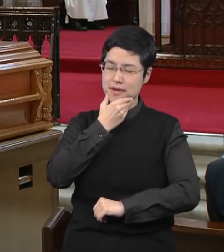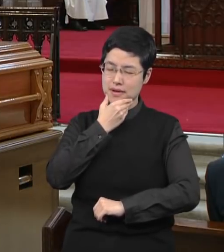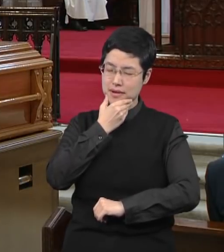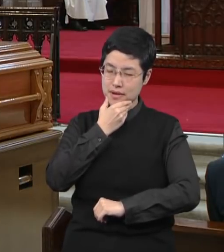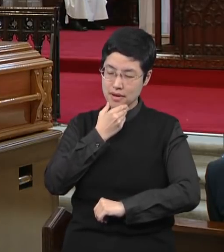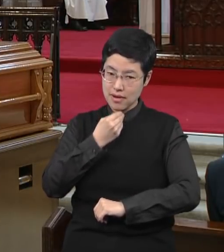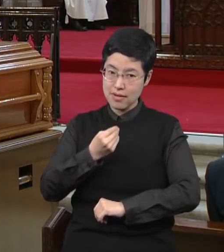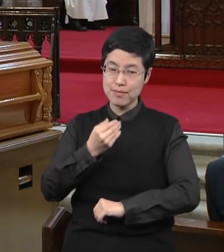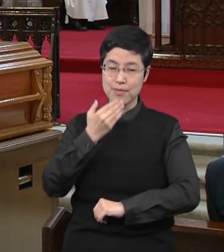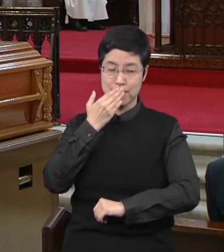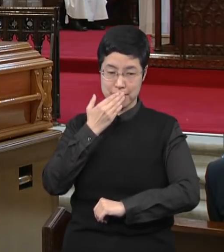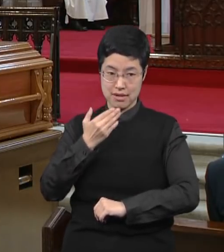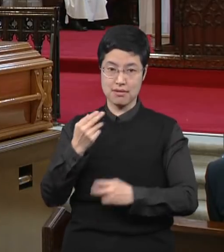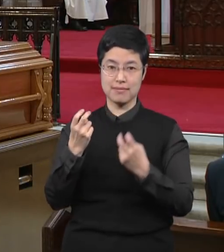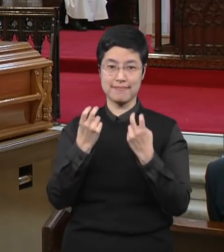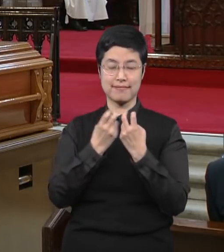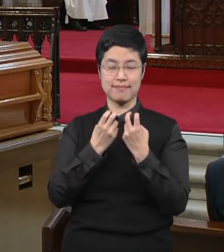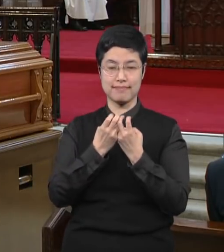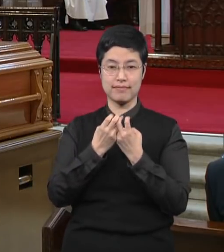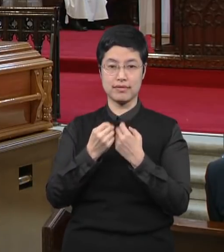행복의 길입니다.